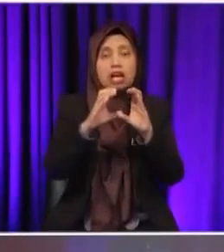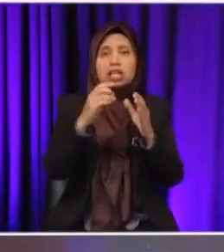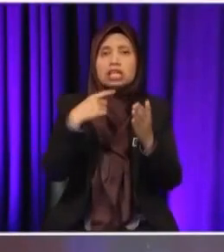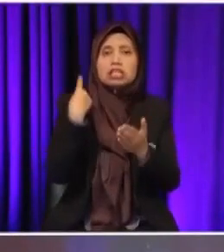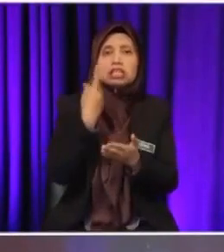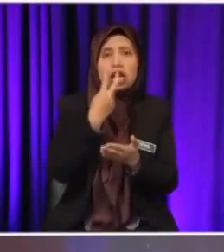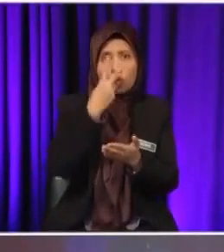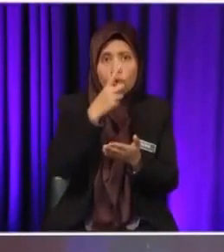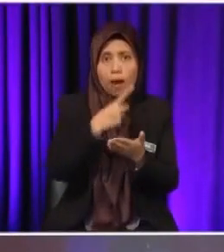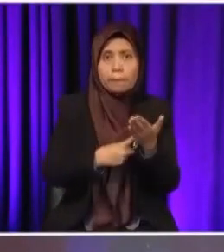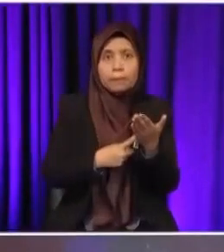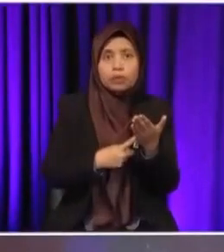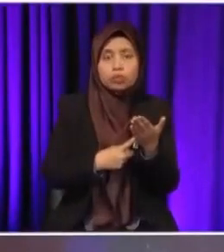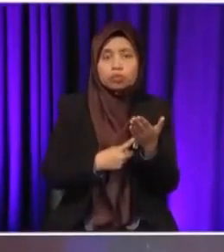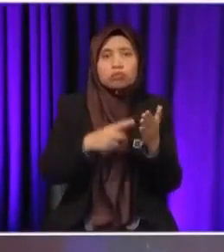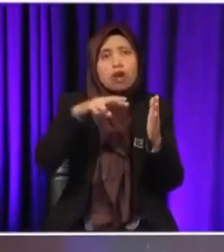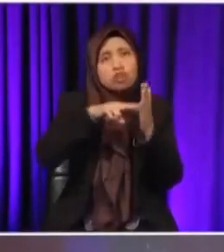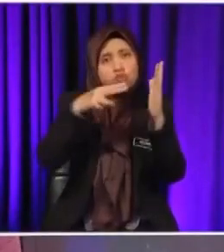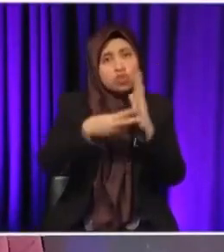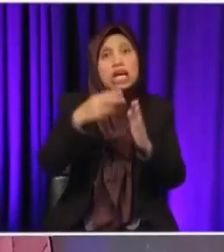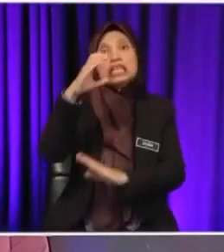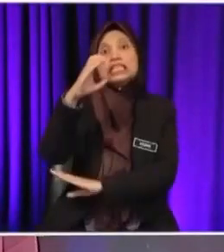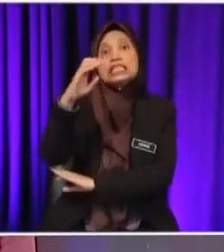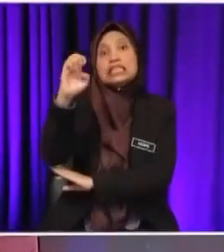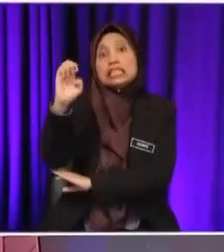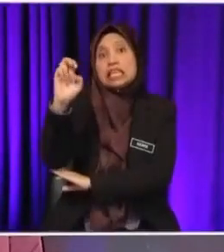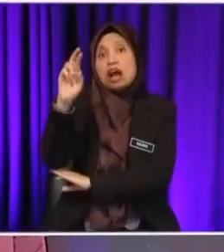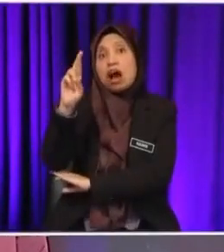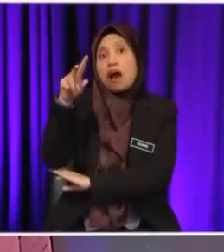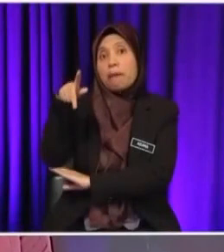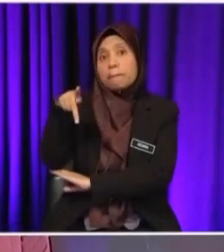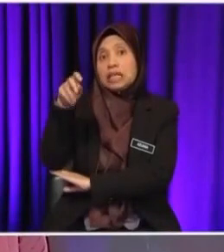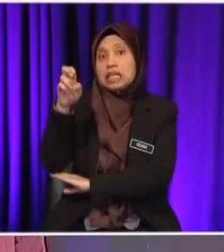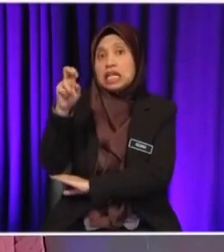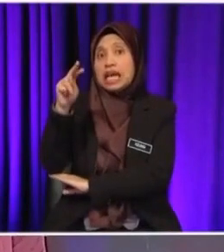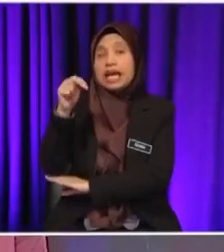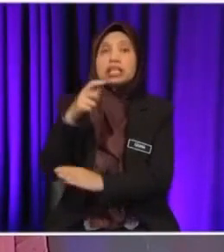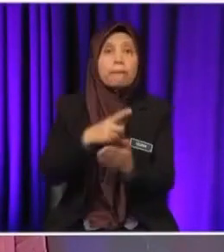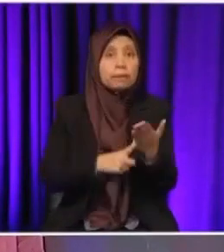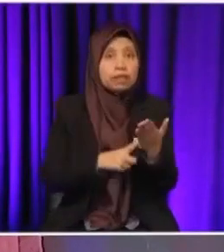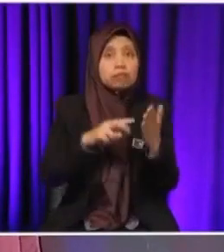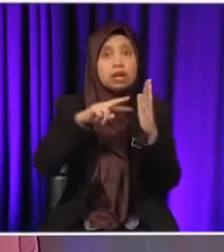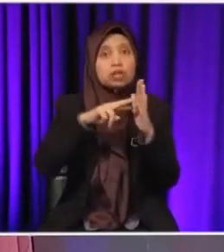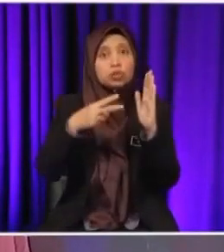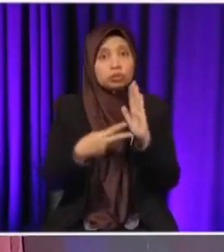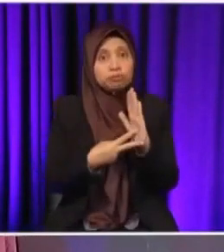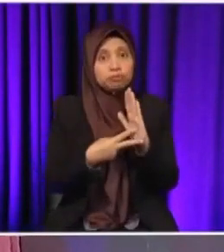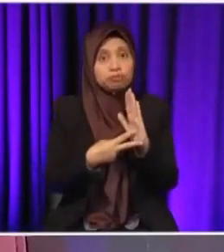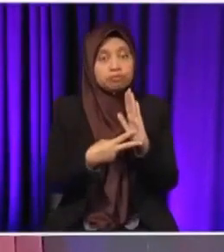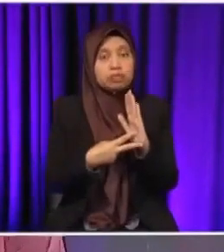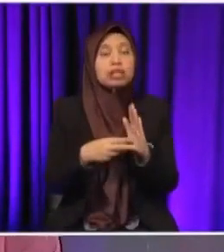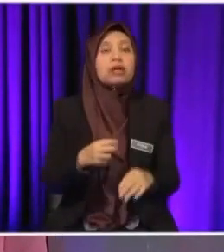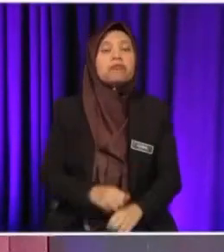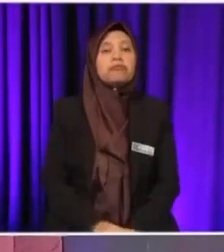itu cerpen. Cerpen sebenarnya dia banyak maksud daripada pelbagai orang kata kita ada ahli-ahli ilmuan